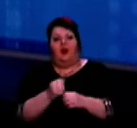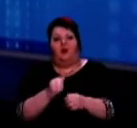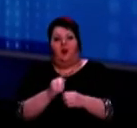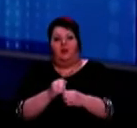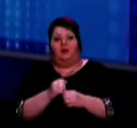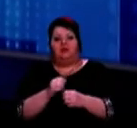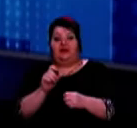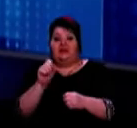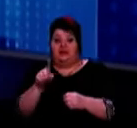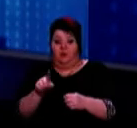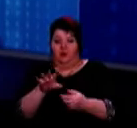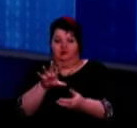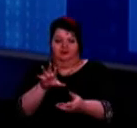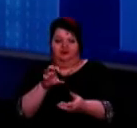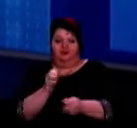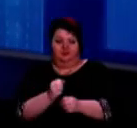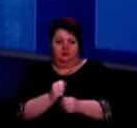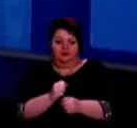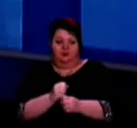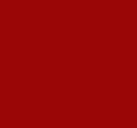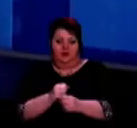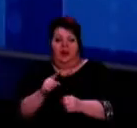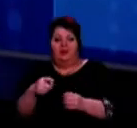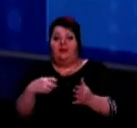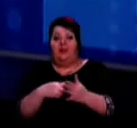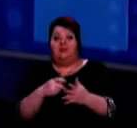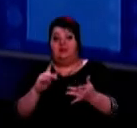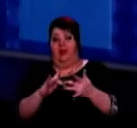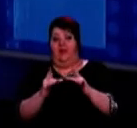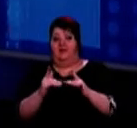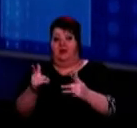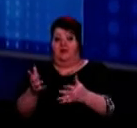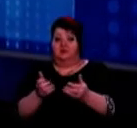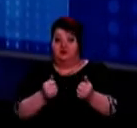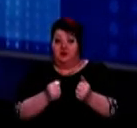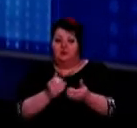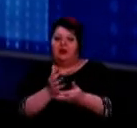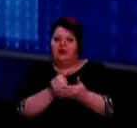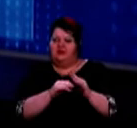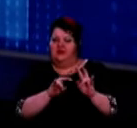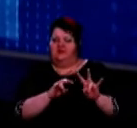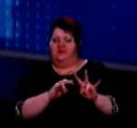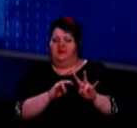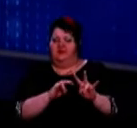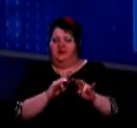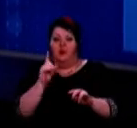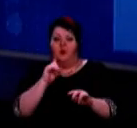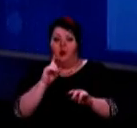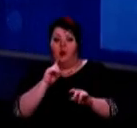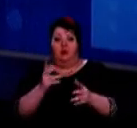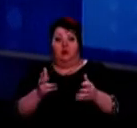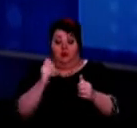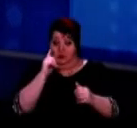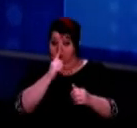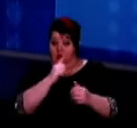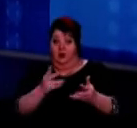з замовлень або ті листи, які на емейл приходять від інтернет-магазинів, зберігати їх до того моменту, доки ми не отримаємо